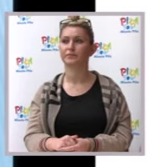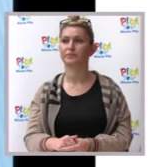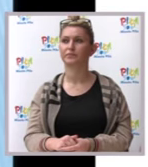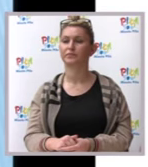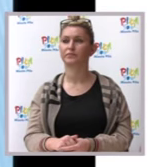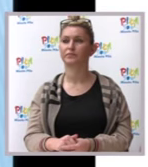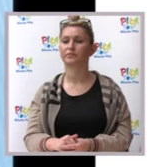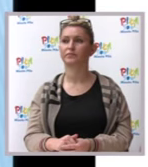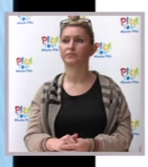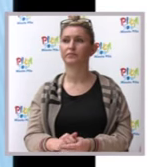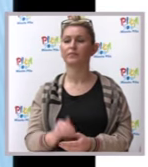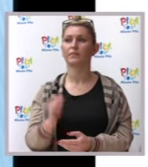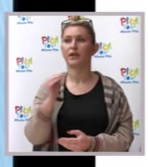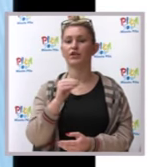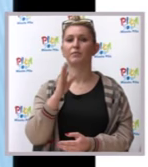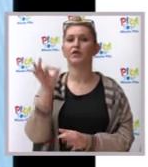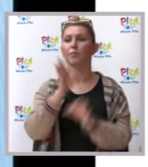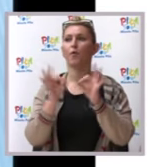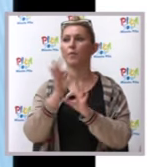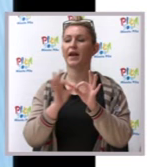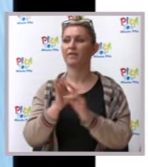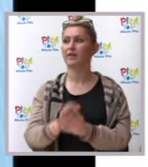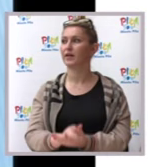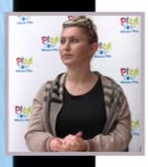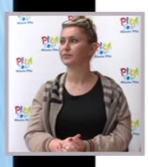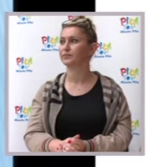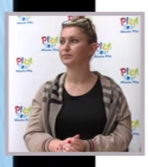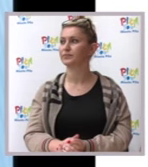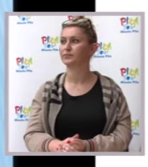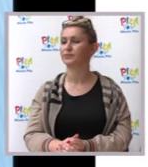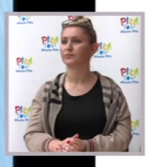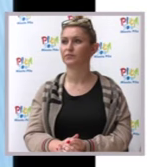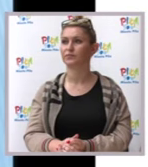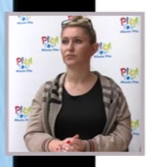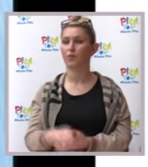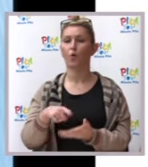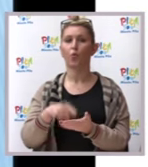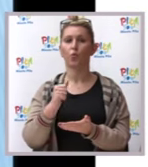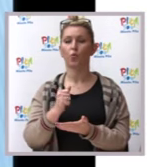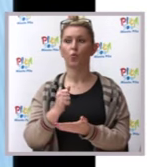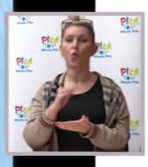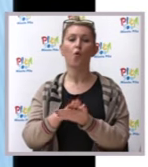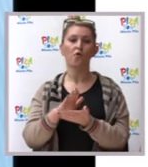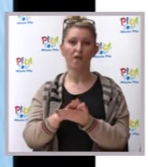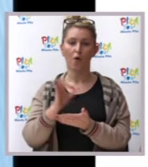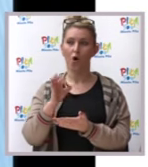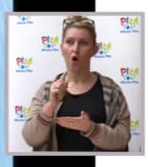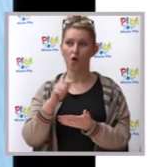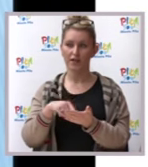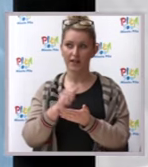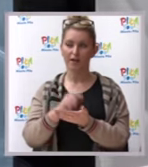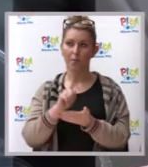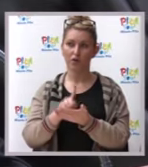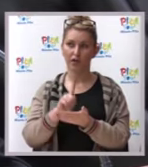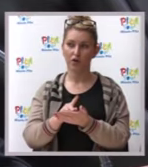stawek ustalonych w naszej gminie. Ostatnia zmiana ustawy, uchwały o stawkach podatku od